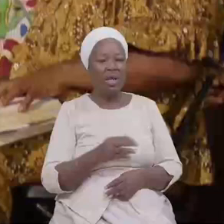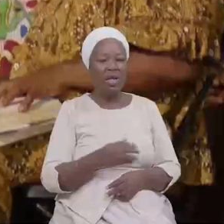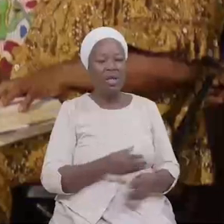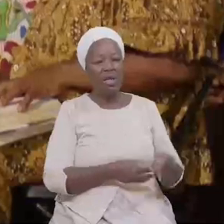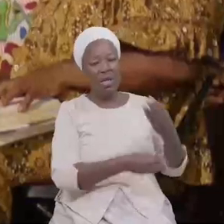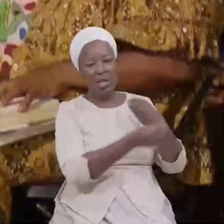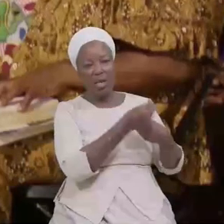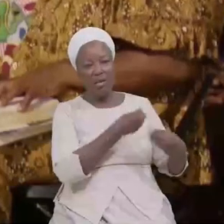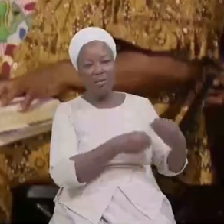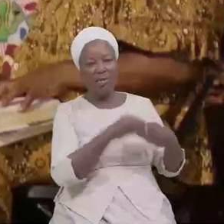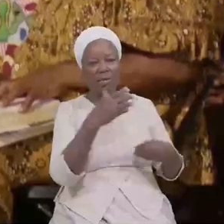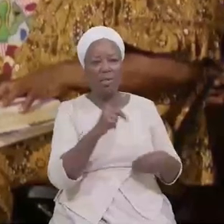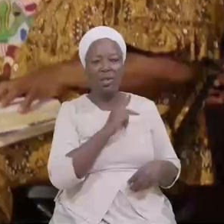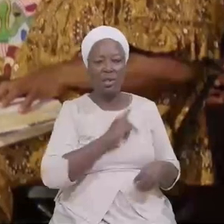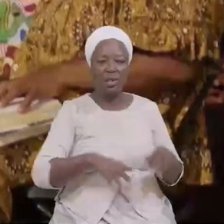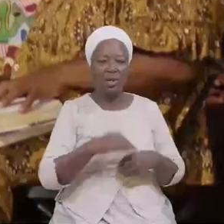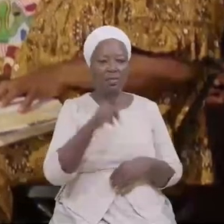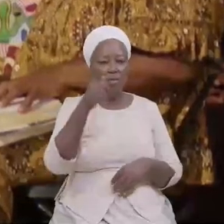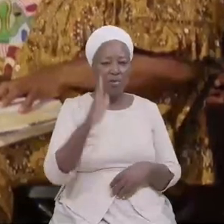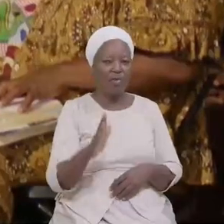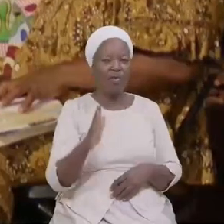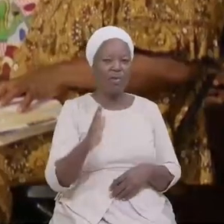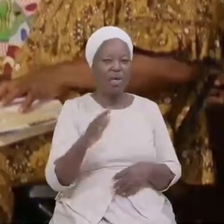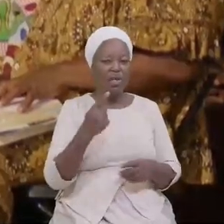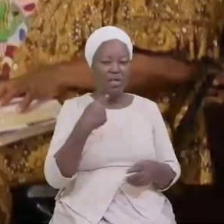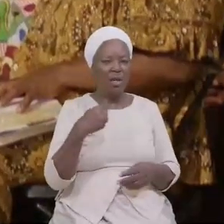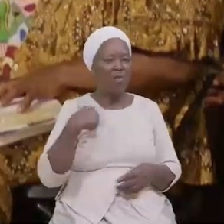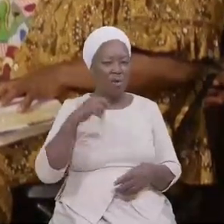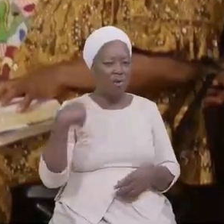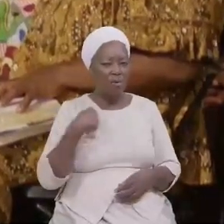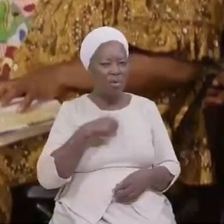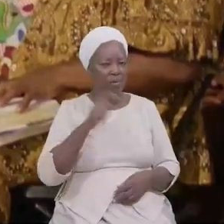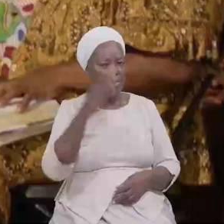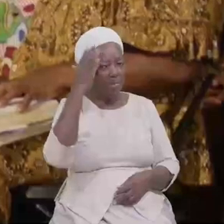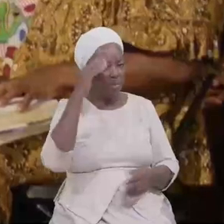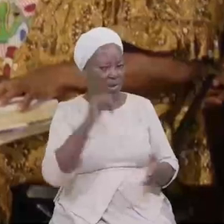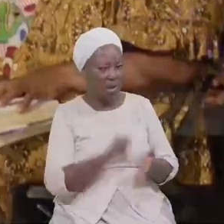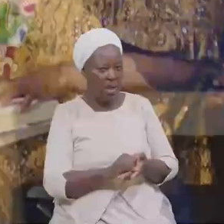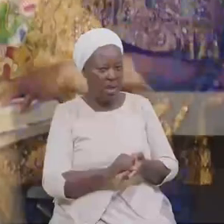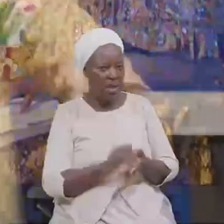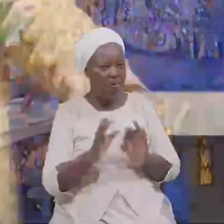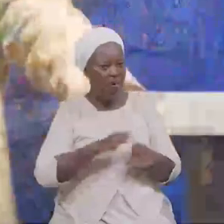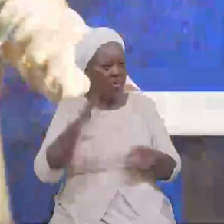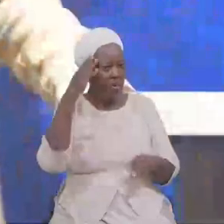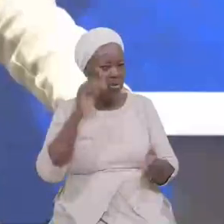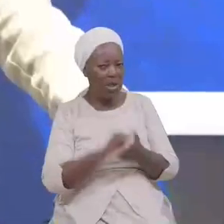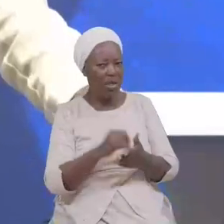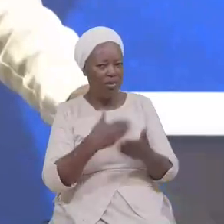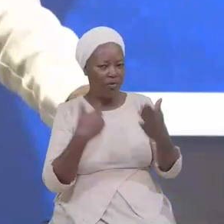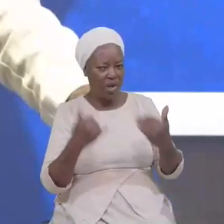Et nous devons connaître cela. Si tu ne le savais pas, tu le sais maintenant.